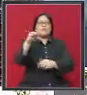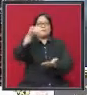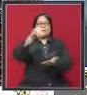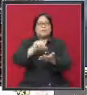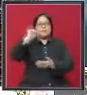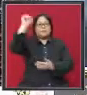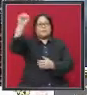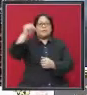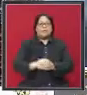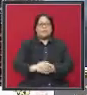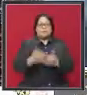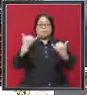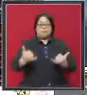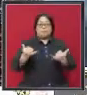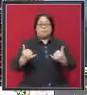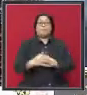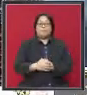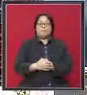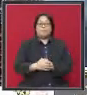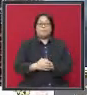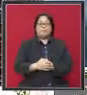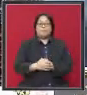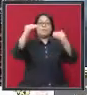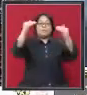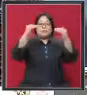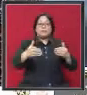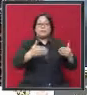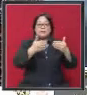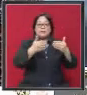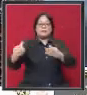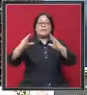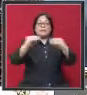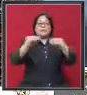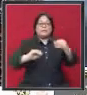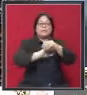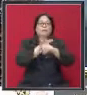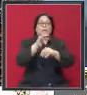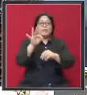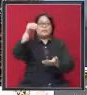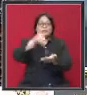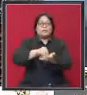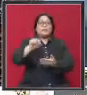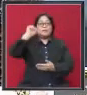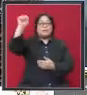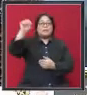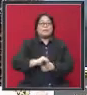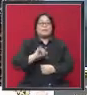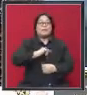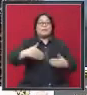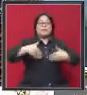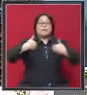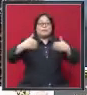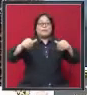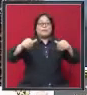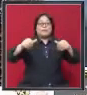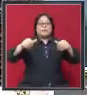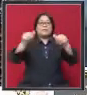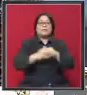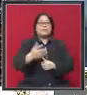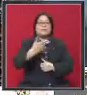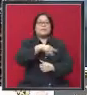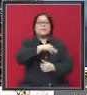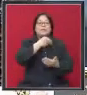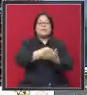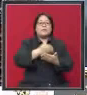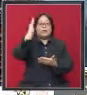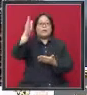COVID-19 di Sabah. Pada hari ini, sebagai langkah susulan memerangi COVID-19 di negeri Sabah, sukacita diumumkan bahawa